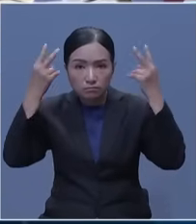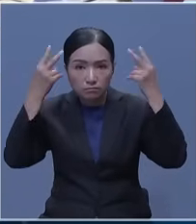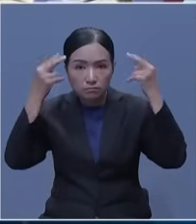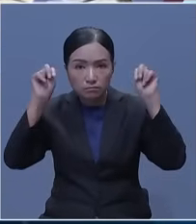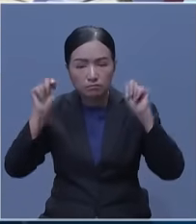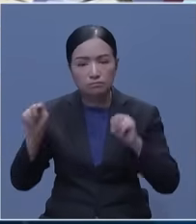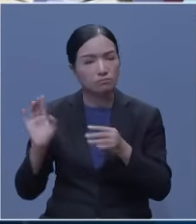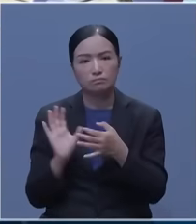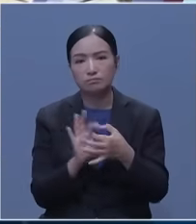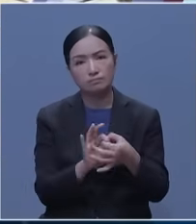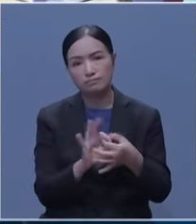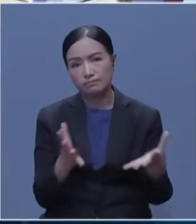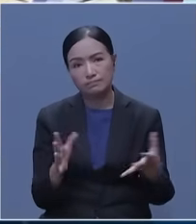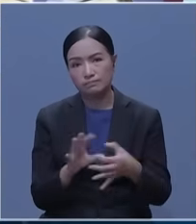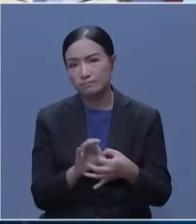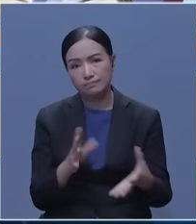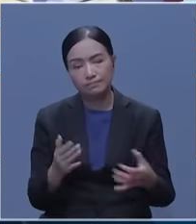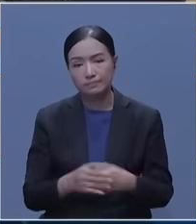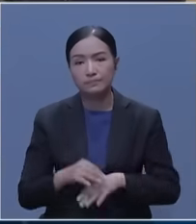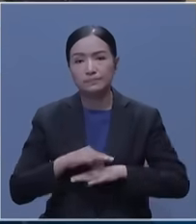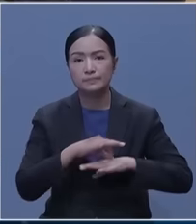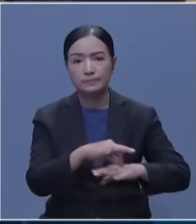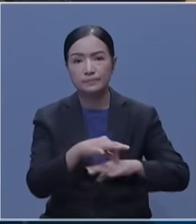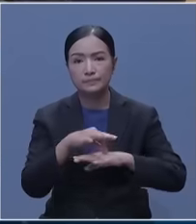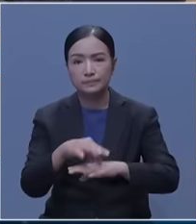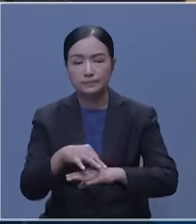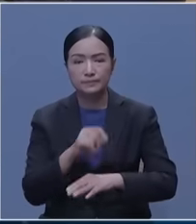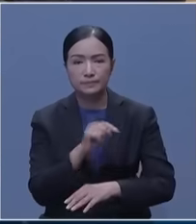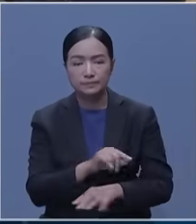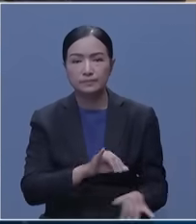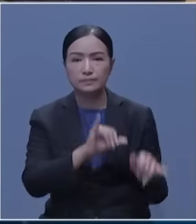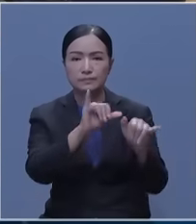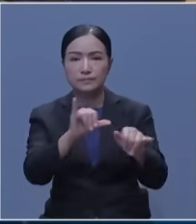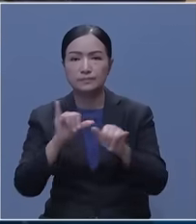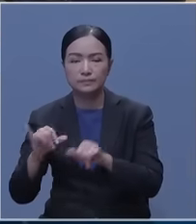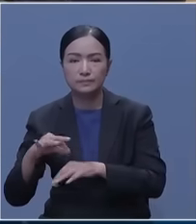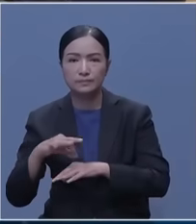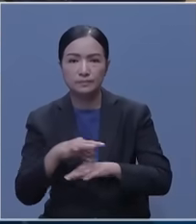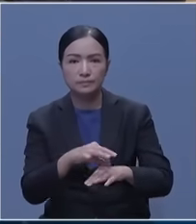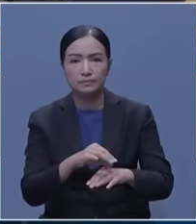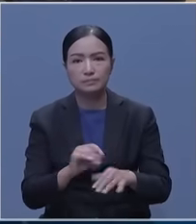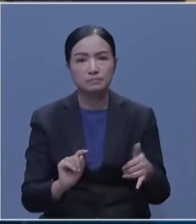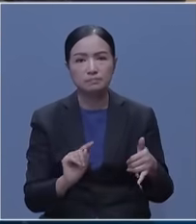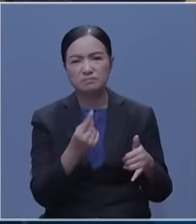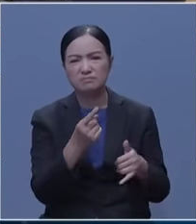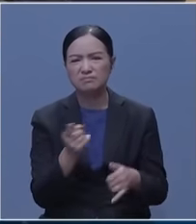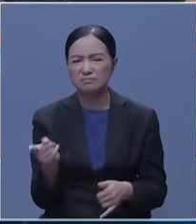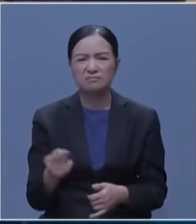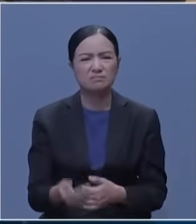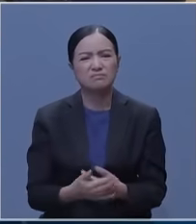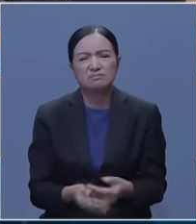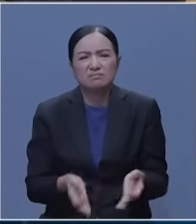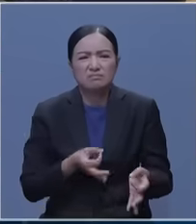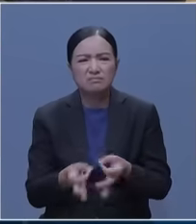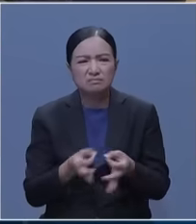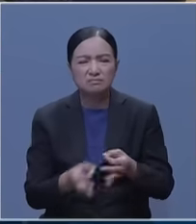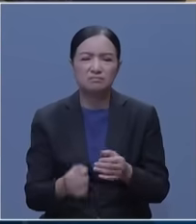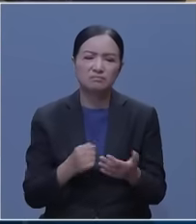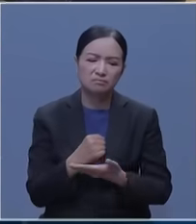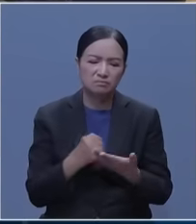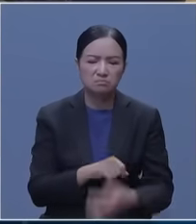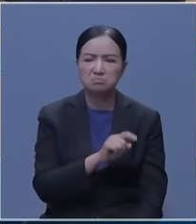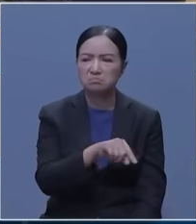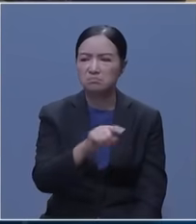นะครับไม่ได้เกี่ยวอะไรเลยกับการแต่งตั้งโยกย้ายผู้กำกับแล้วที่นายกอธิบายล่าสุดบอกว่ามันมีปัญหาเรื่องยาเสพติดพื้นที่นั้นพื้